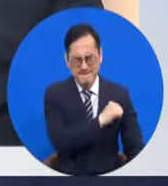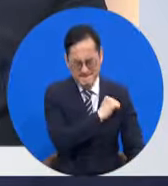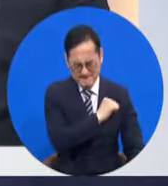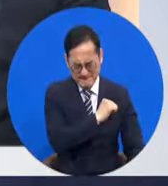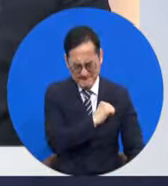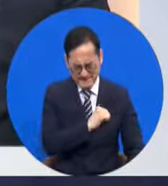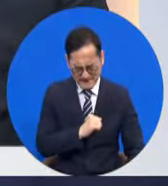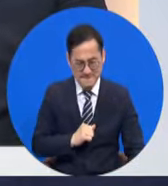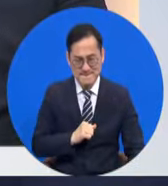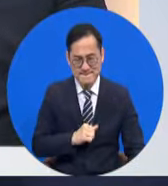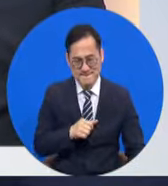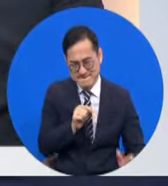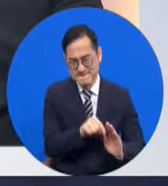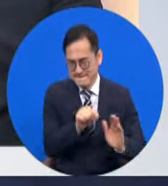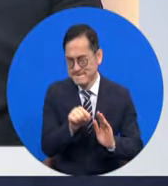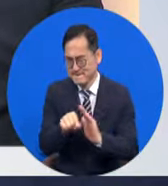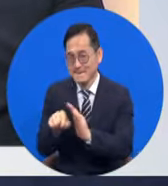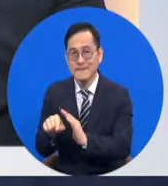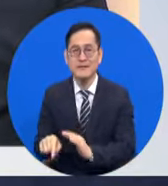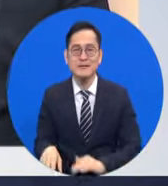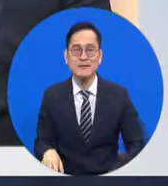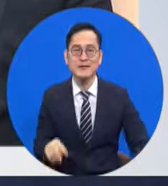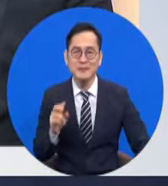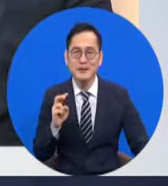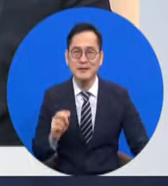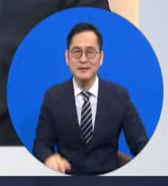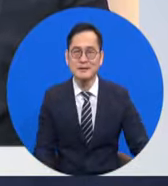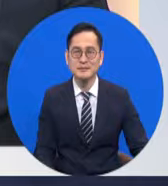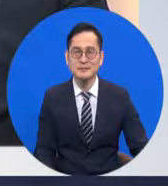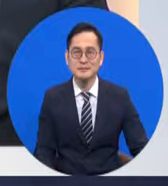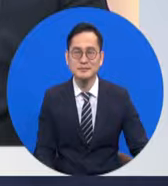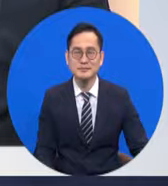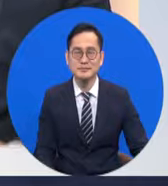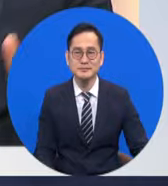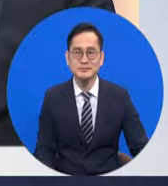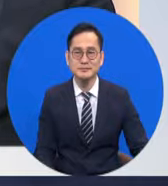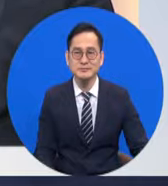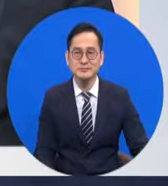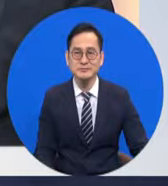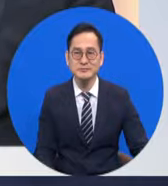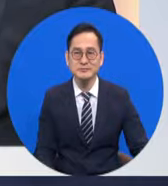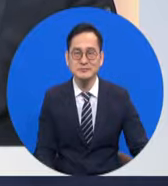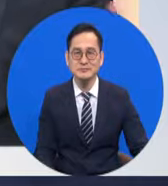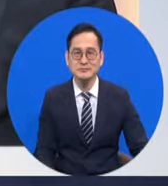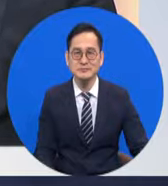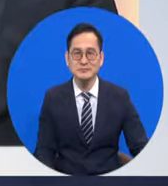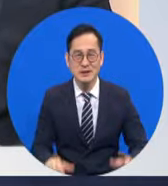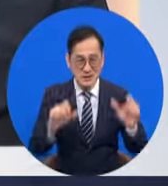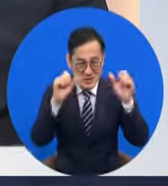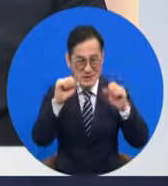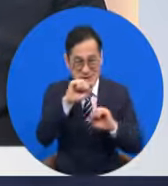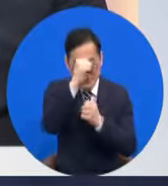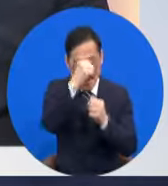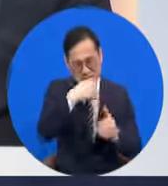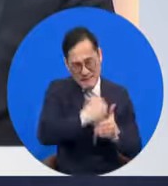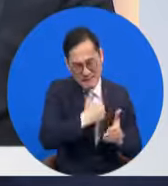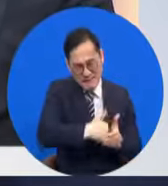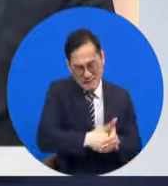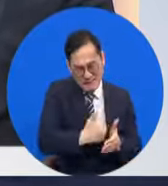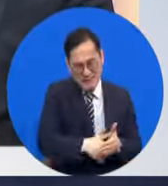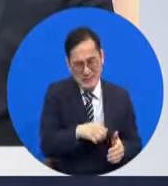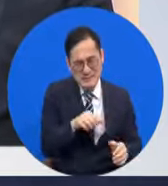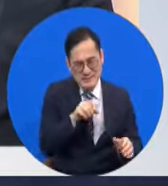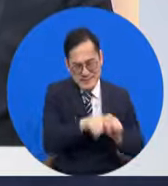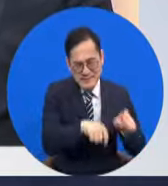네. 그러니까 구두굽도 닳고 제대로 끼니도 못 때우고 이러면서도 선거 승리라는 어떤 하나의 목표를 위해서